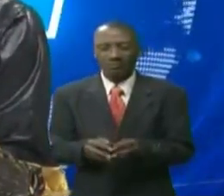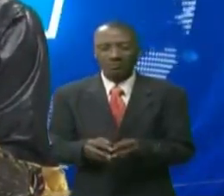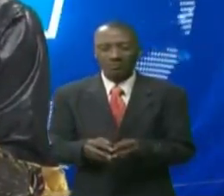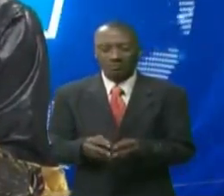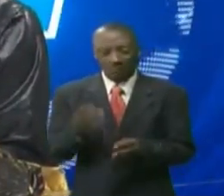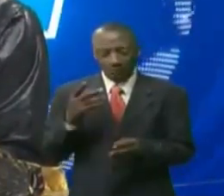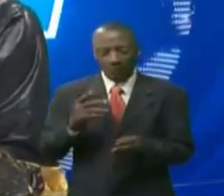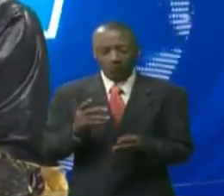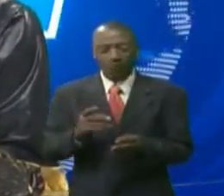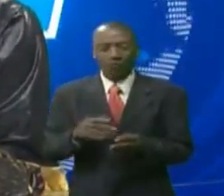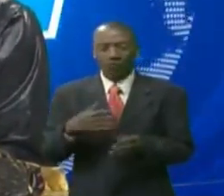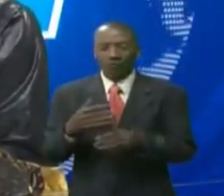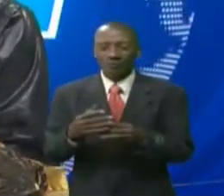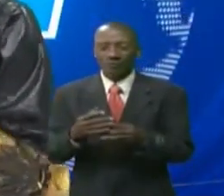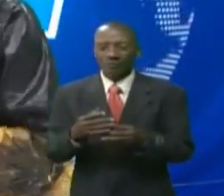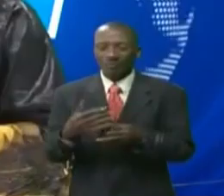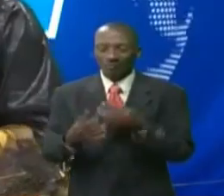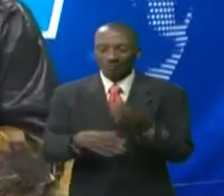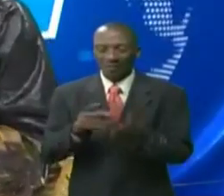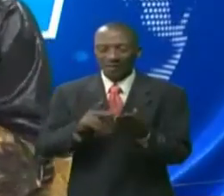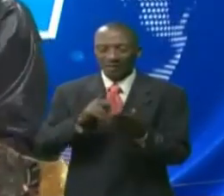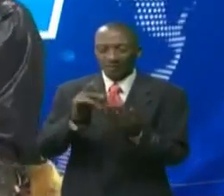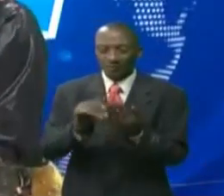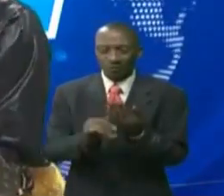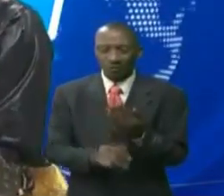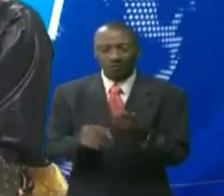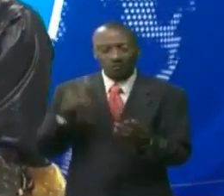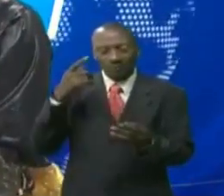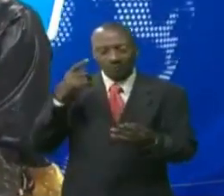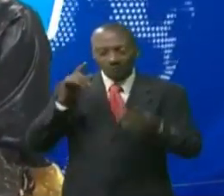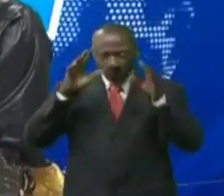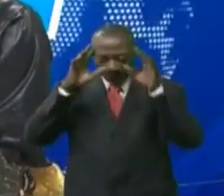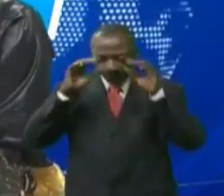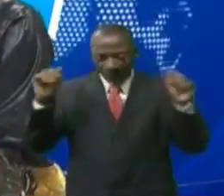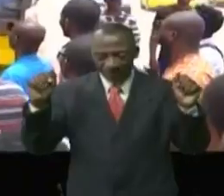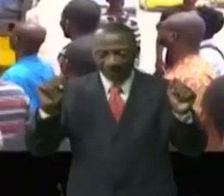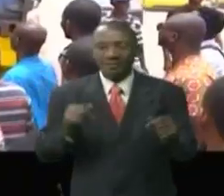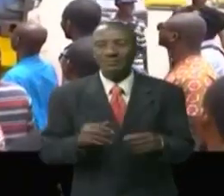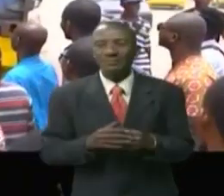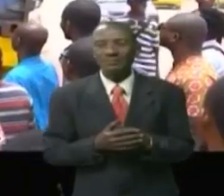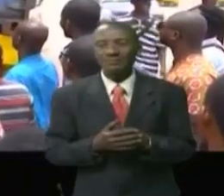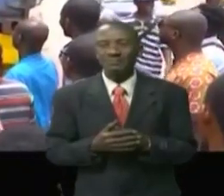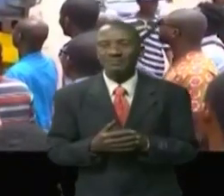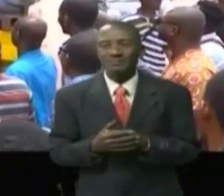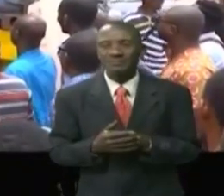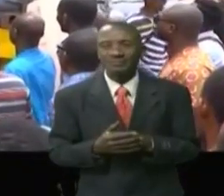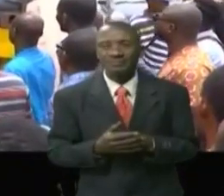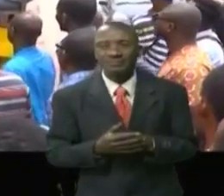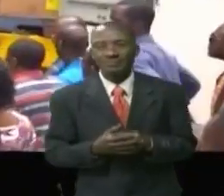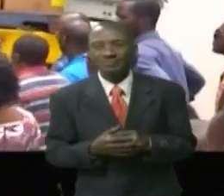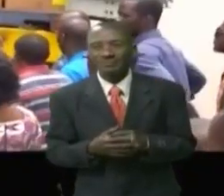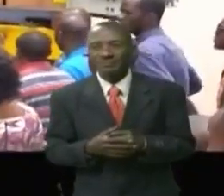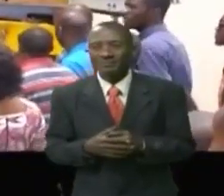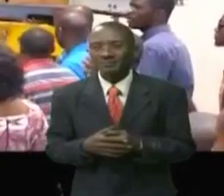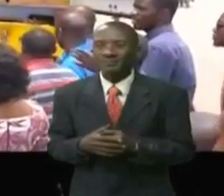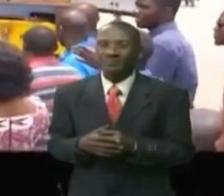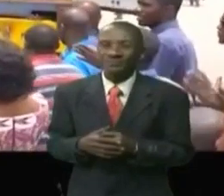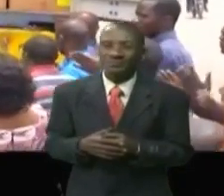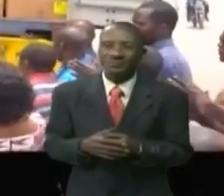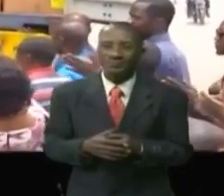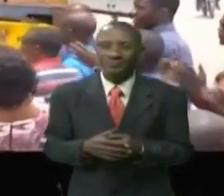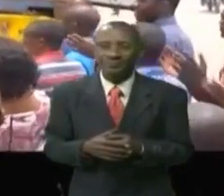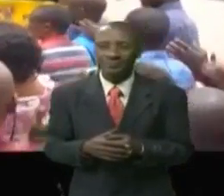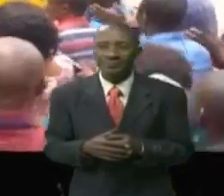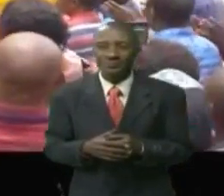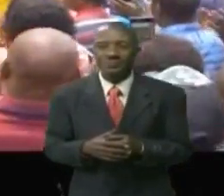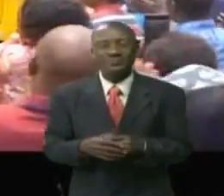l'État pour la couverture santé universelle chimen Dondo la pédiatrie de kalalembelembé dotée de produits